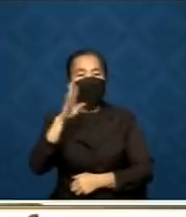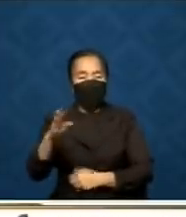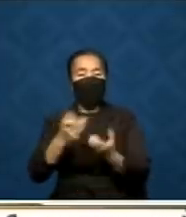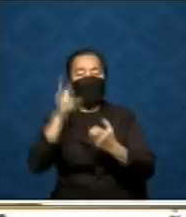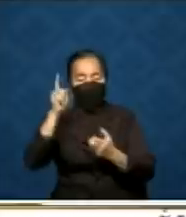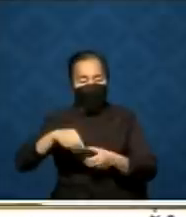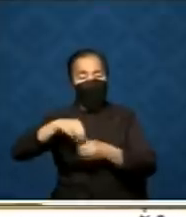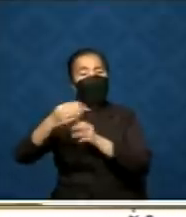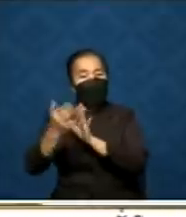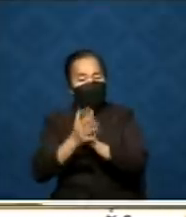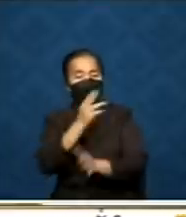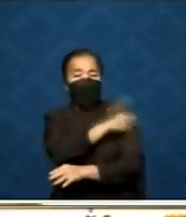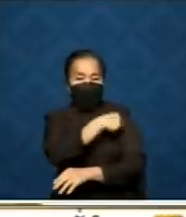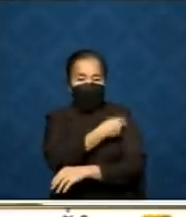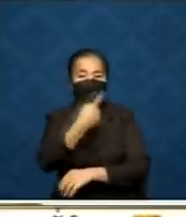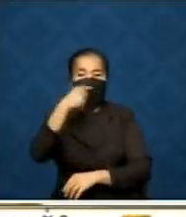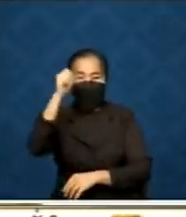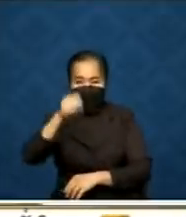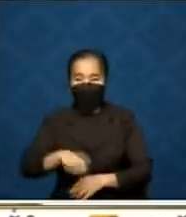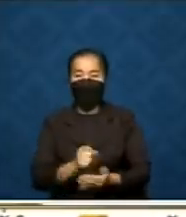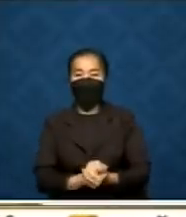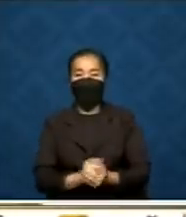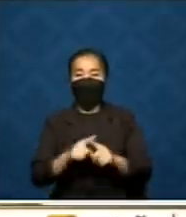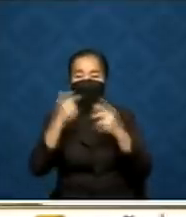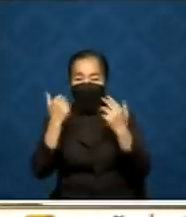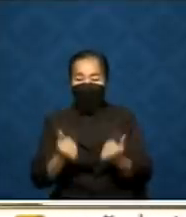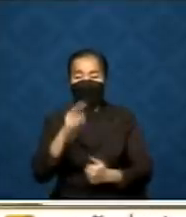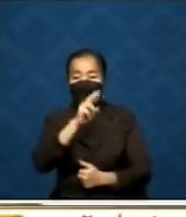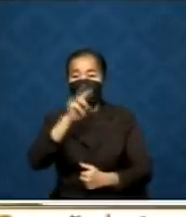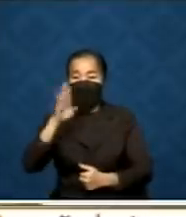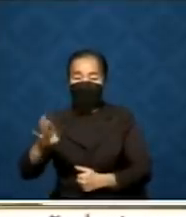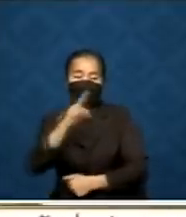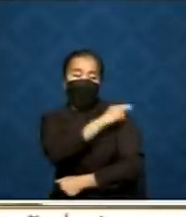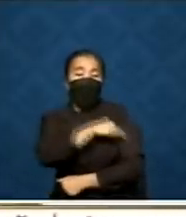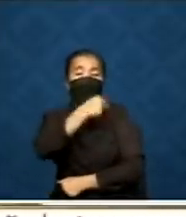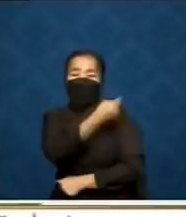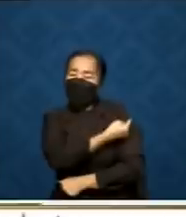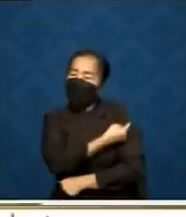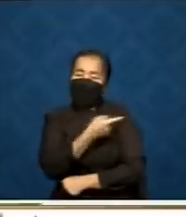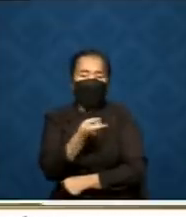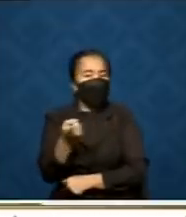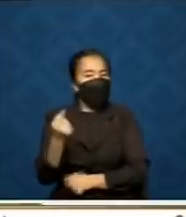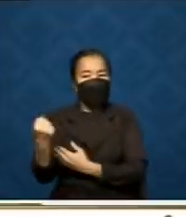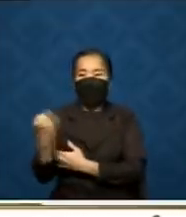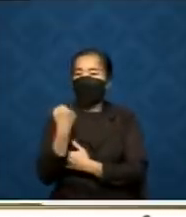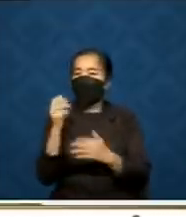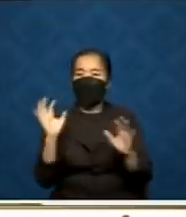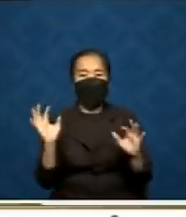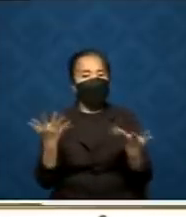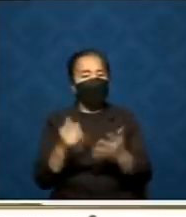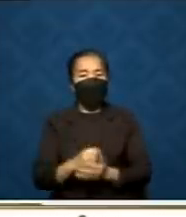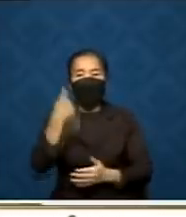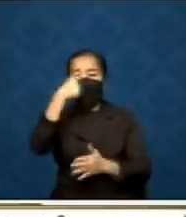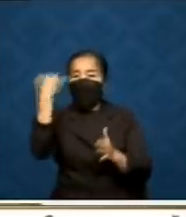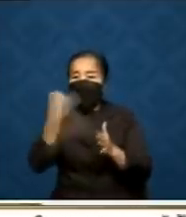นี้ต้องอยู่กับเราและก็นั้นระบบเช้าสุขอ่อนแอเอางี้ดีกว่ารองรับพี่น้องไม่ได้ใครผิด